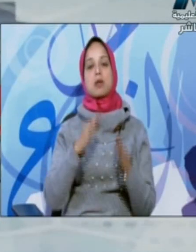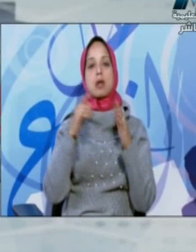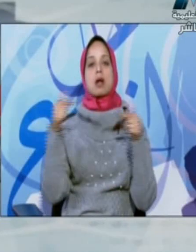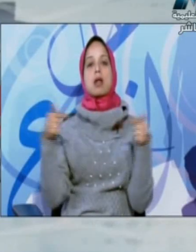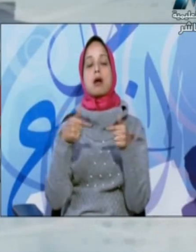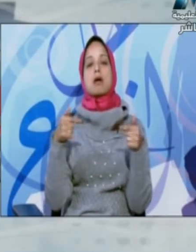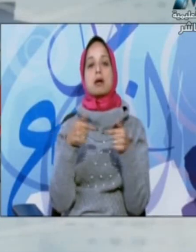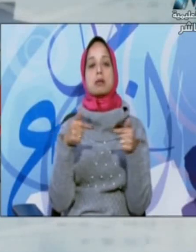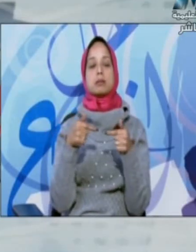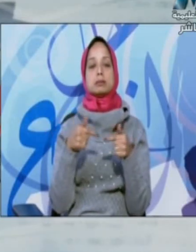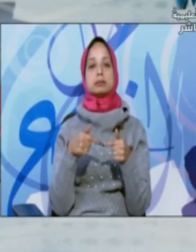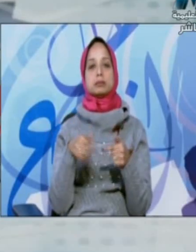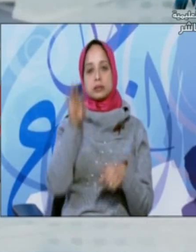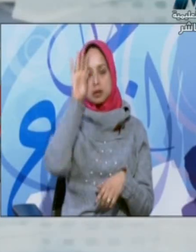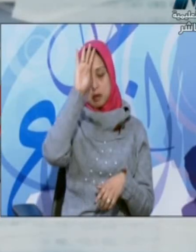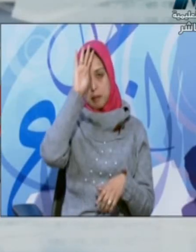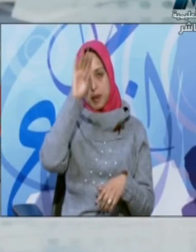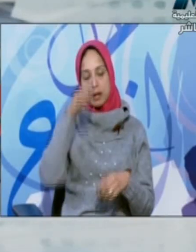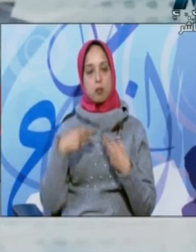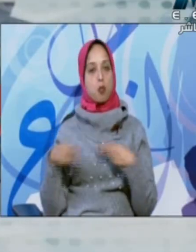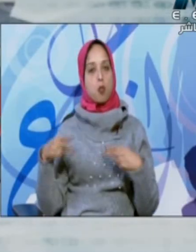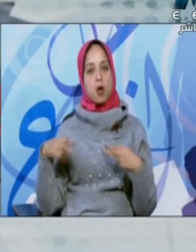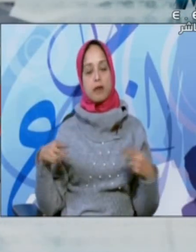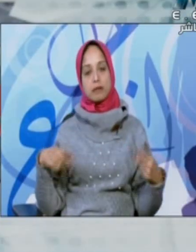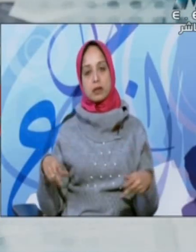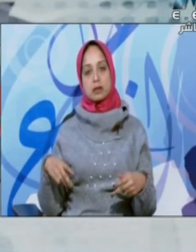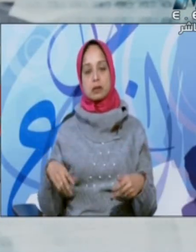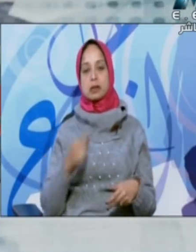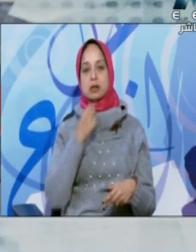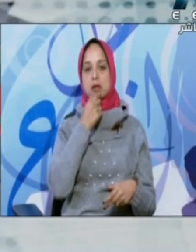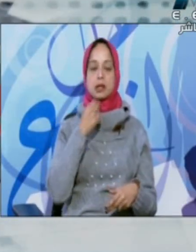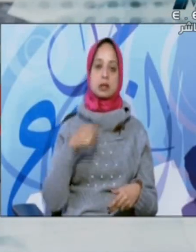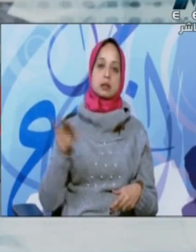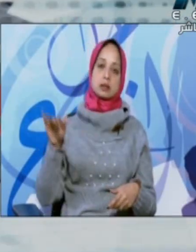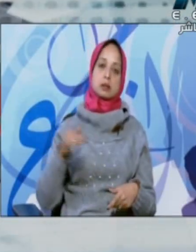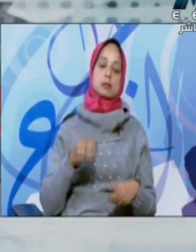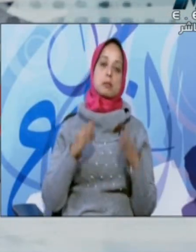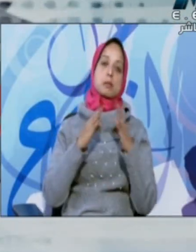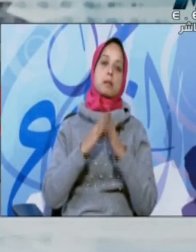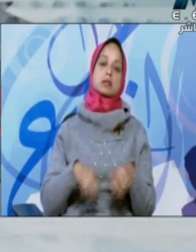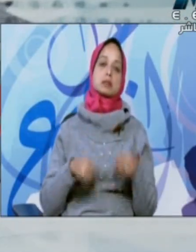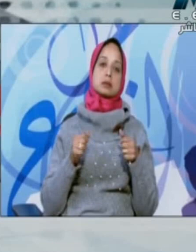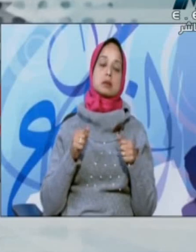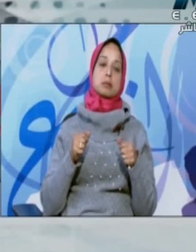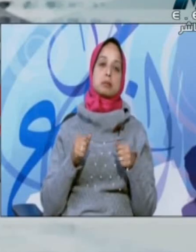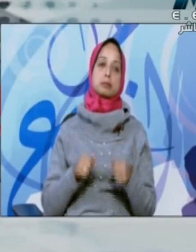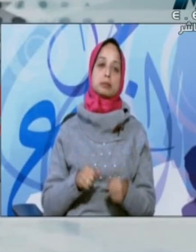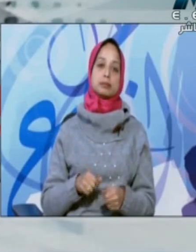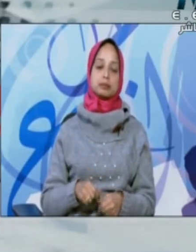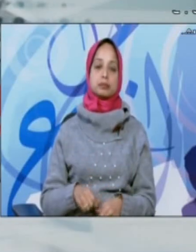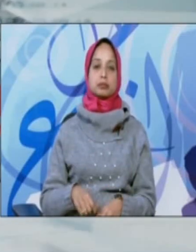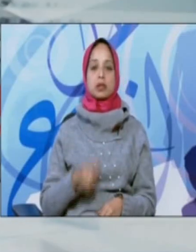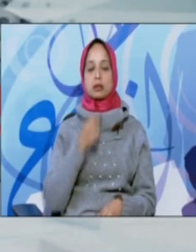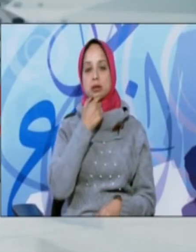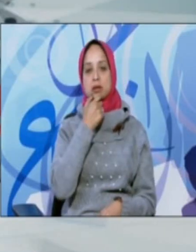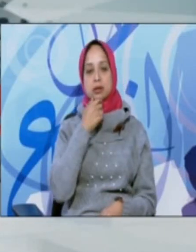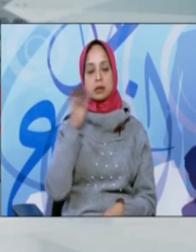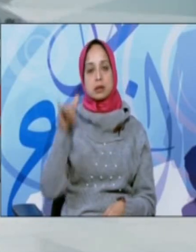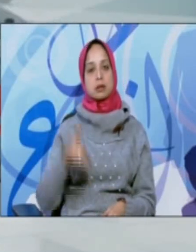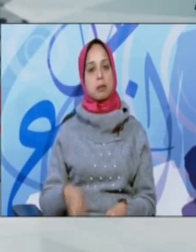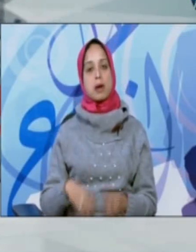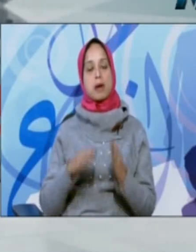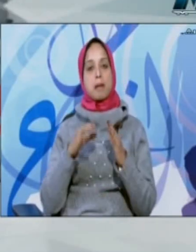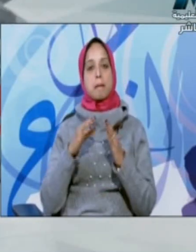ازاي؟ يا الملك يدخلها بارادته يا انجلترا تدخل مصر غصب عنها. بس عشان انجلترا تدخل مصر غصب عنها لازم